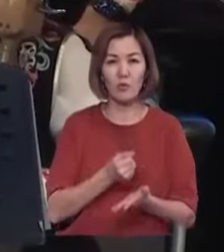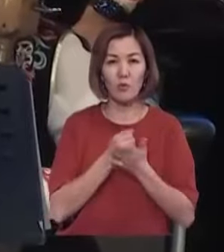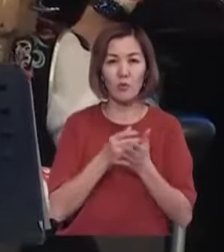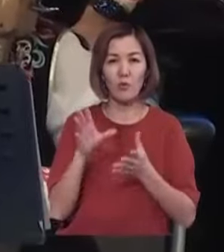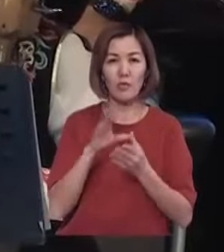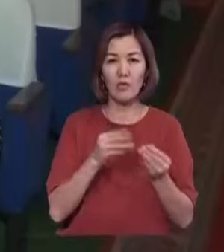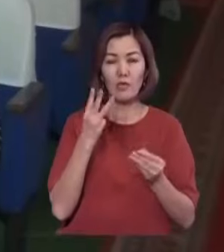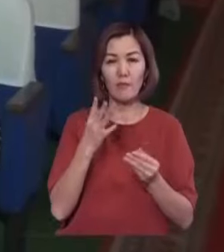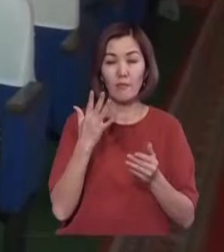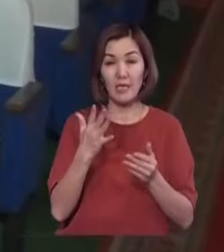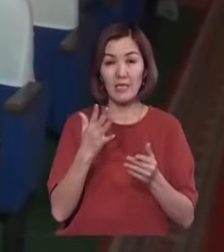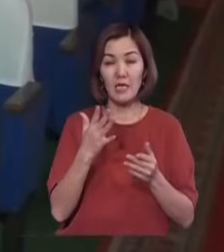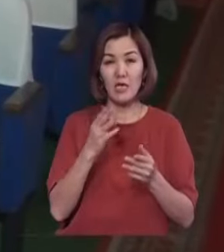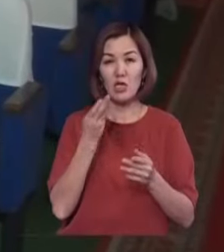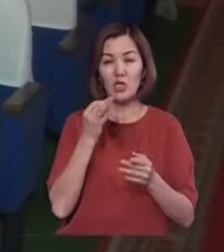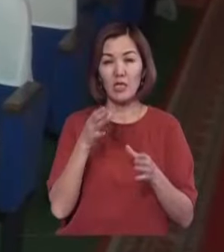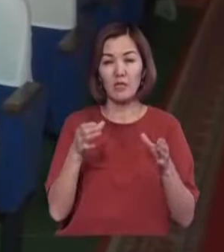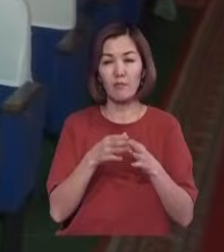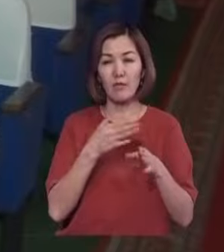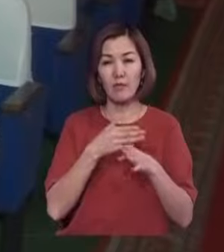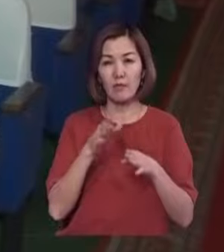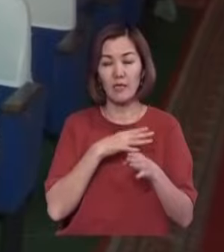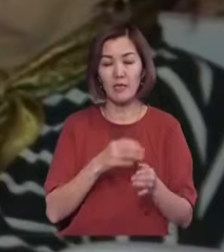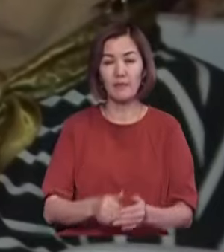тағы 5 штаттық бірлік берілді.